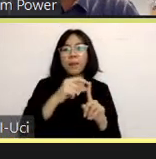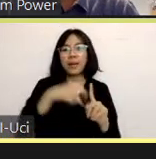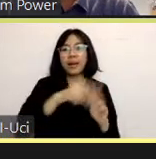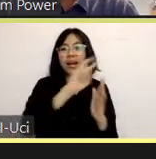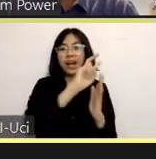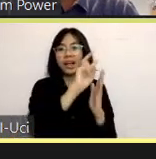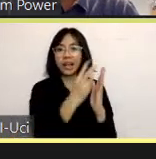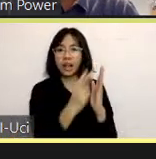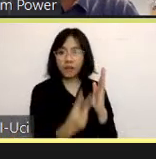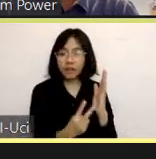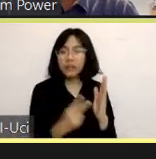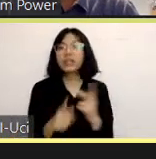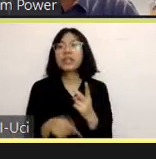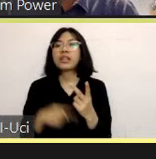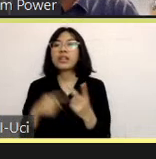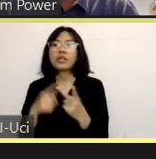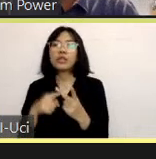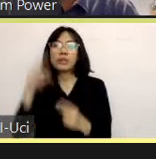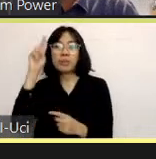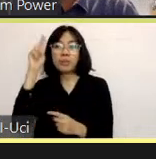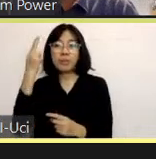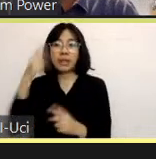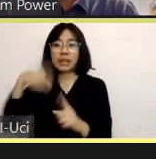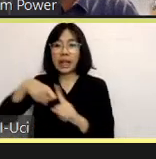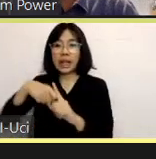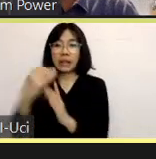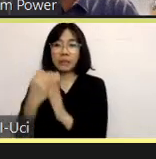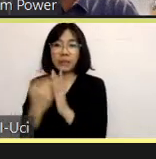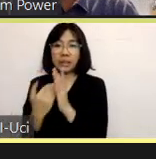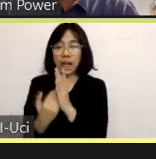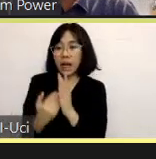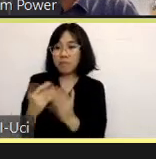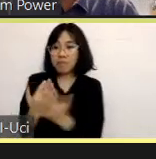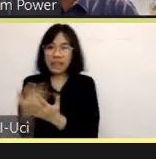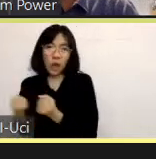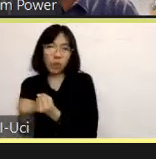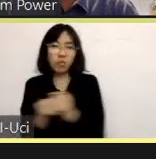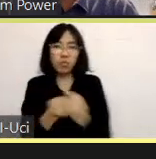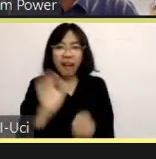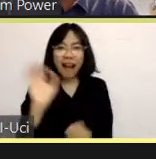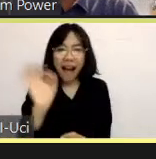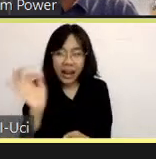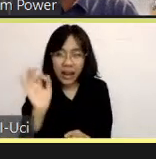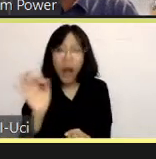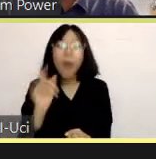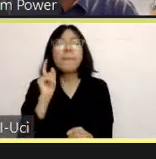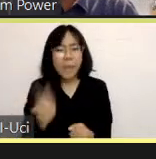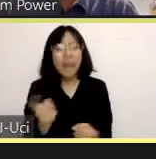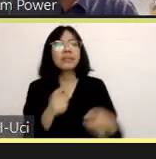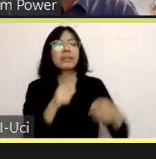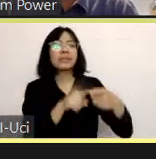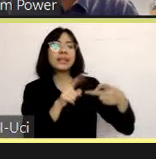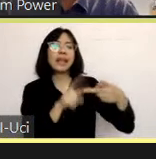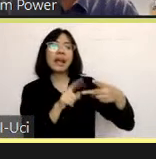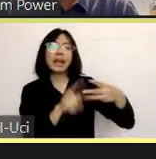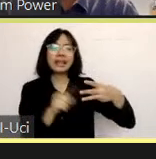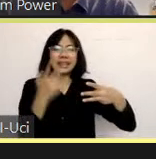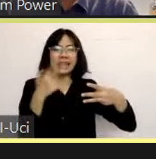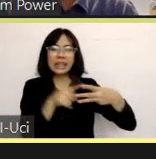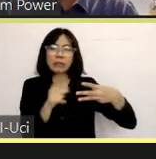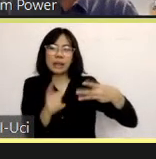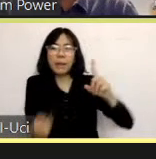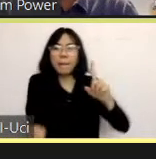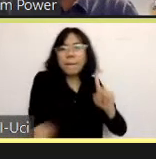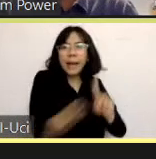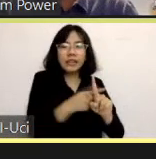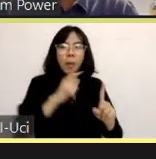sejumlah kebijakan pemerintah yang tidak didukung oleh publik, itu rata-rata mendapat tiga model represi tadi. Apa